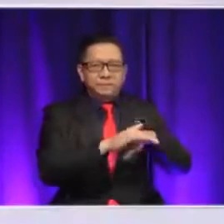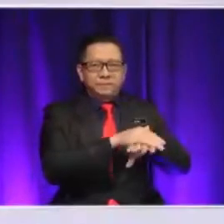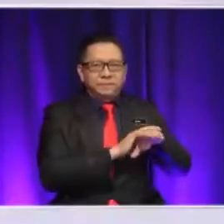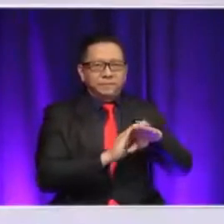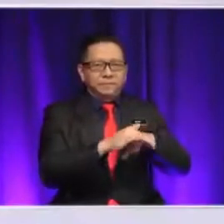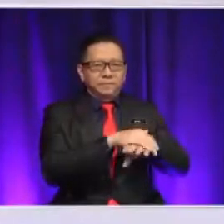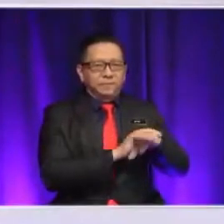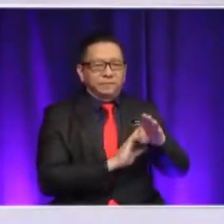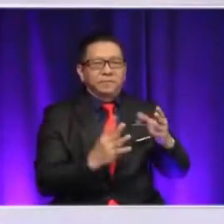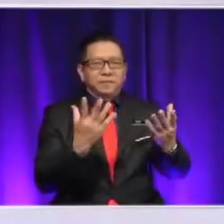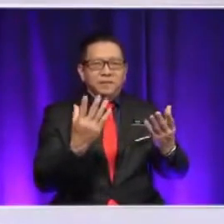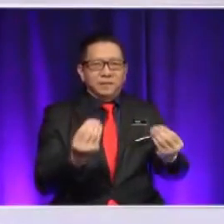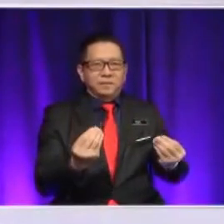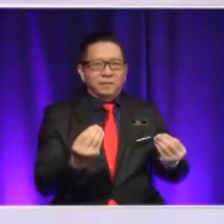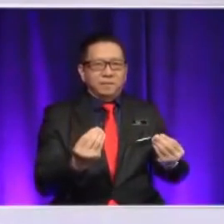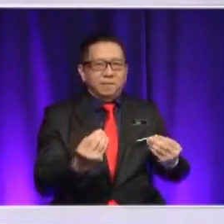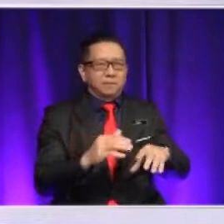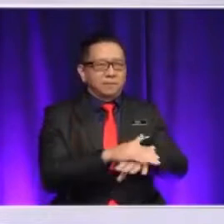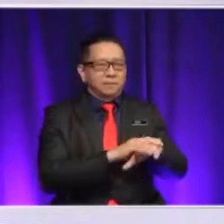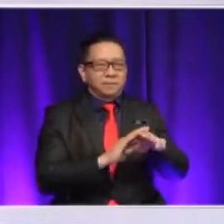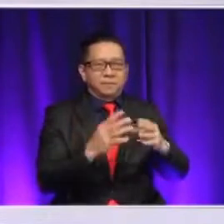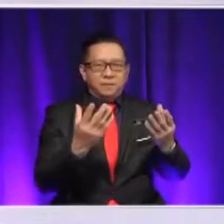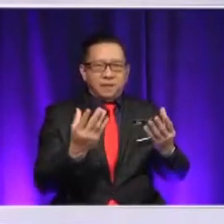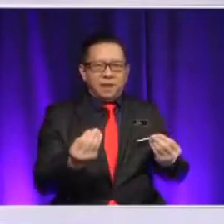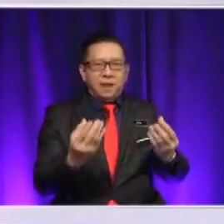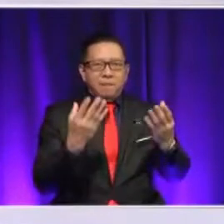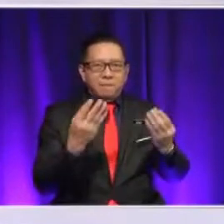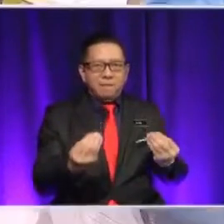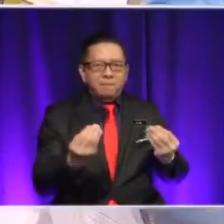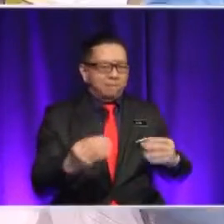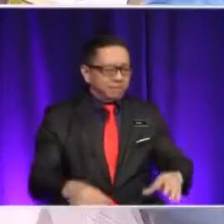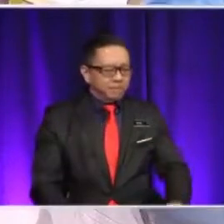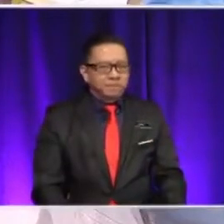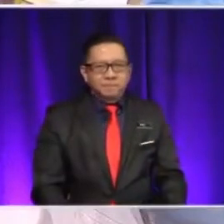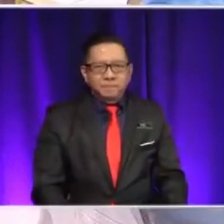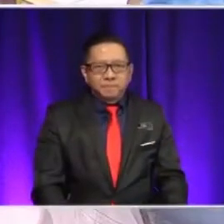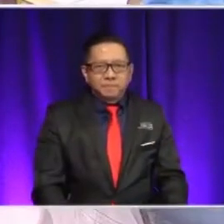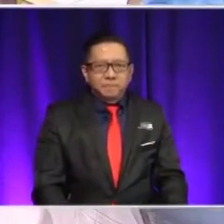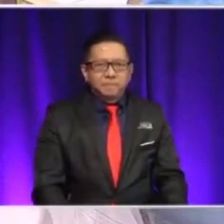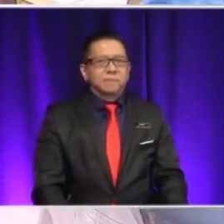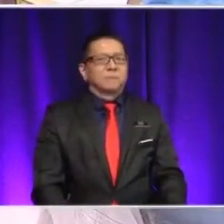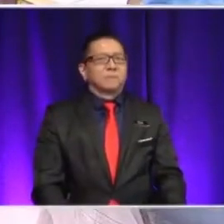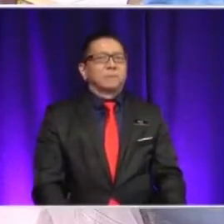sebagai parasit sebetulnya kurang basah coba ini kita pasti betul-betul